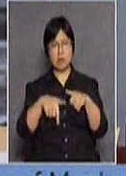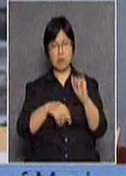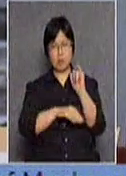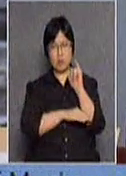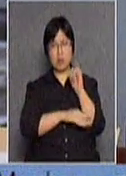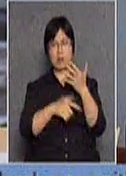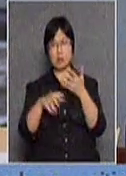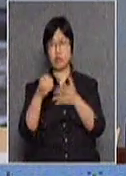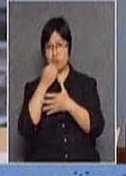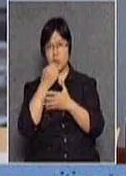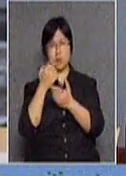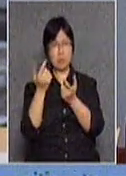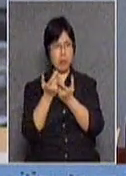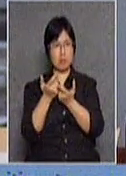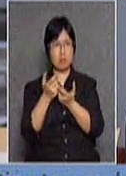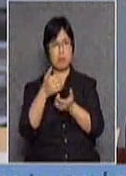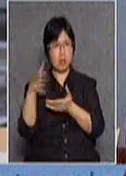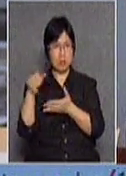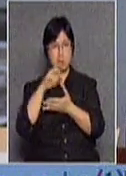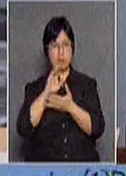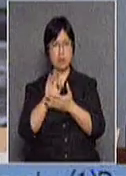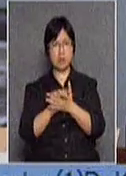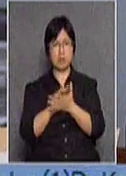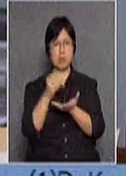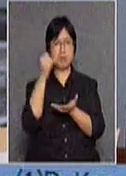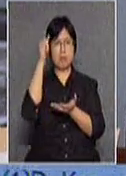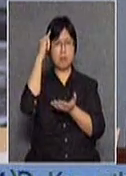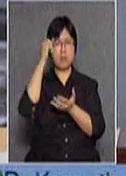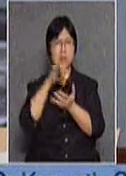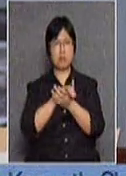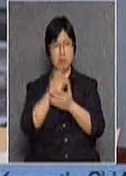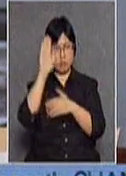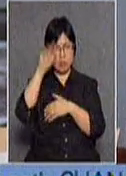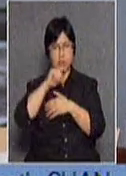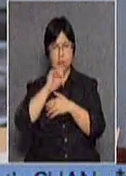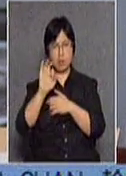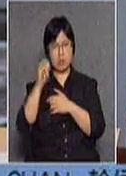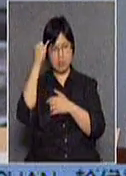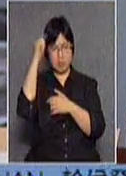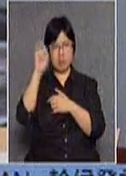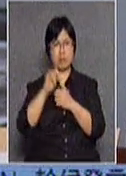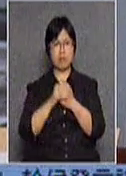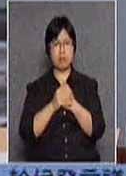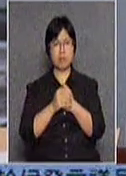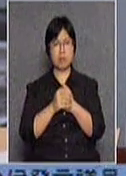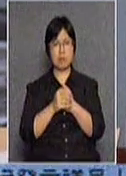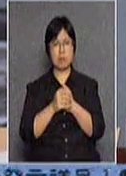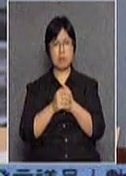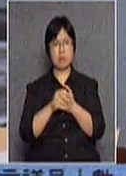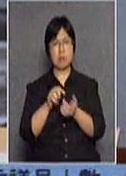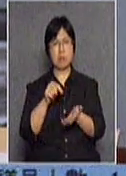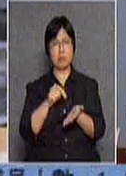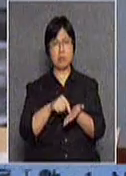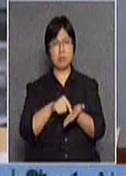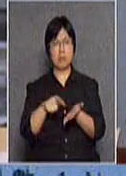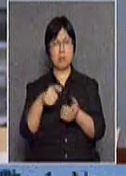有冇咧？未知喎，以後有冇咧？ 未知喎、啊。咁呢個當然係處